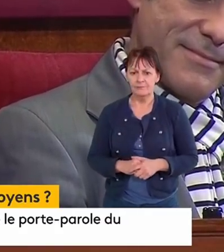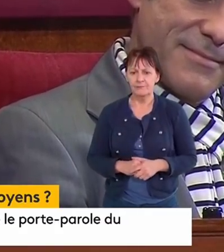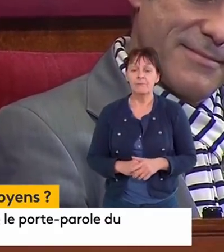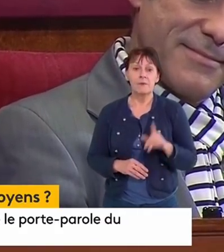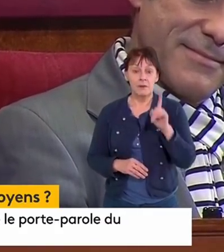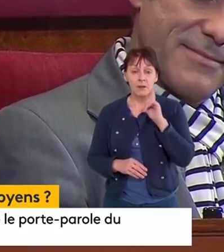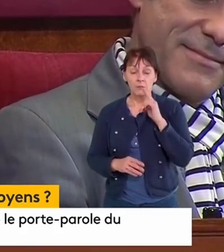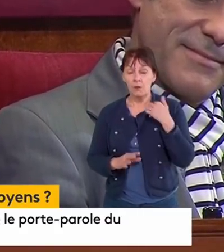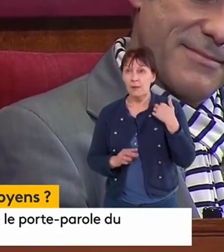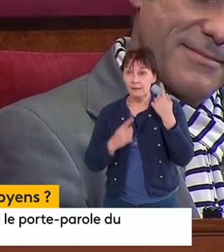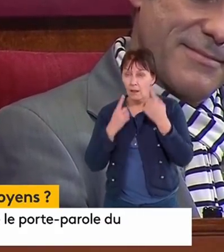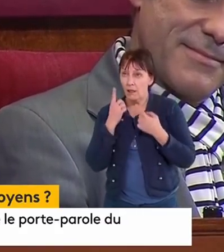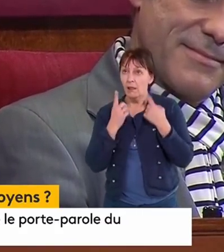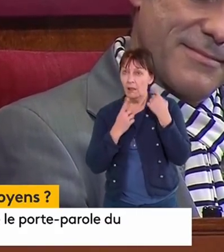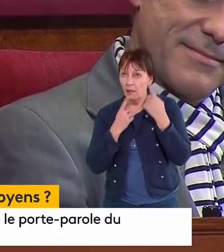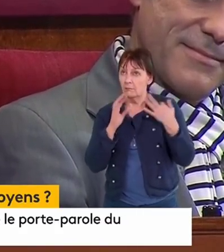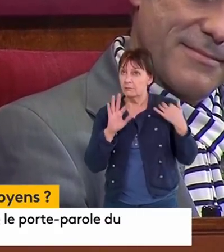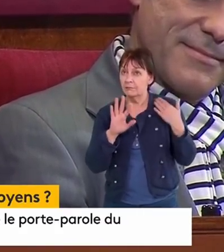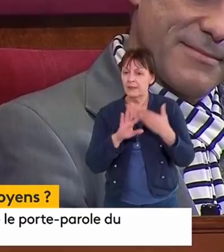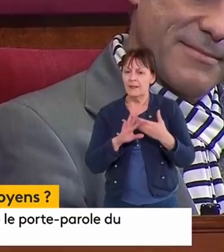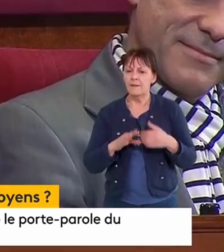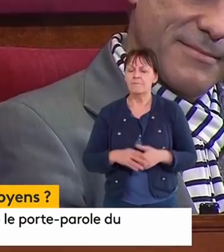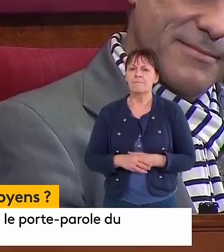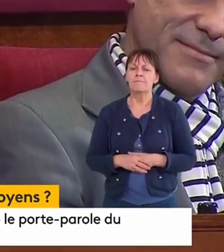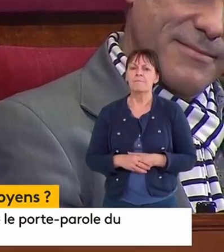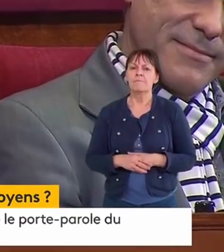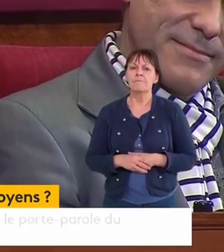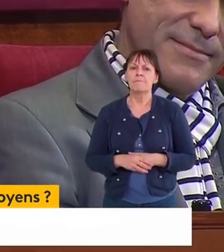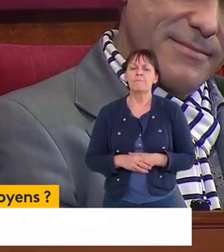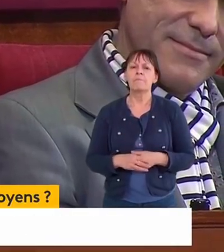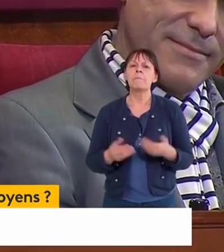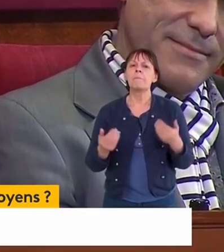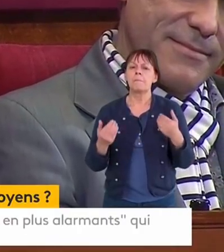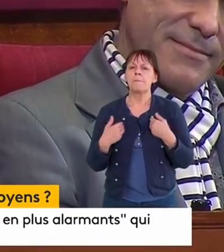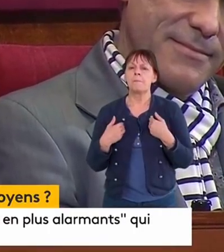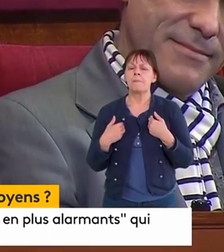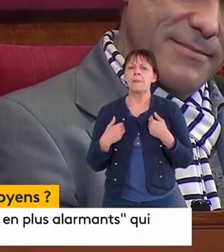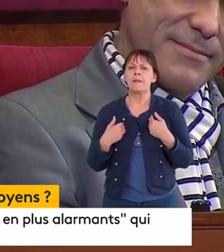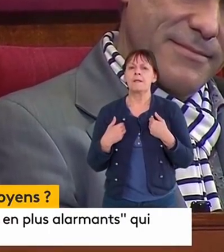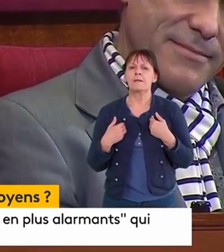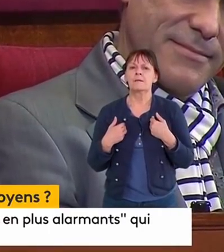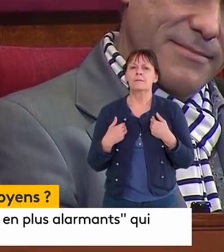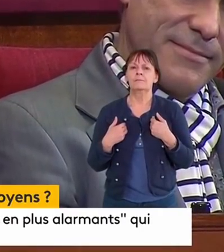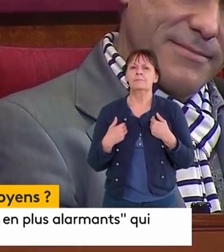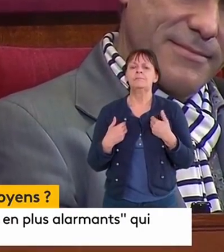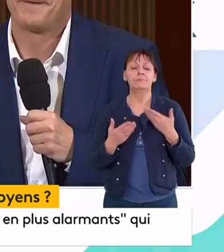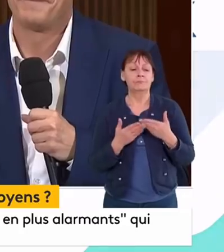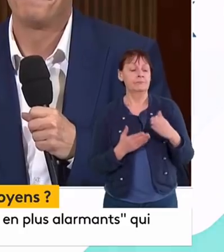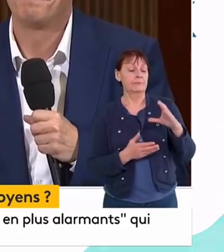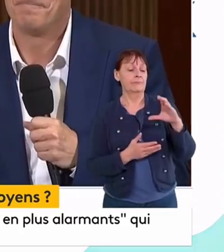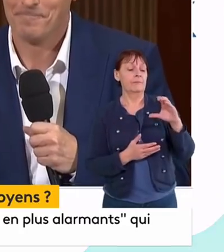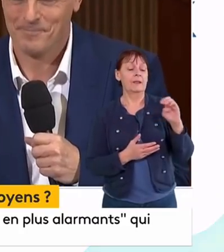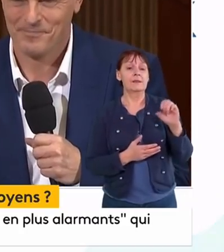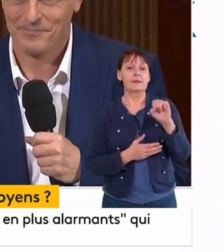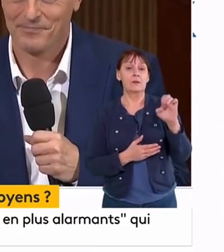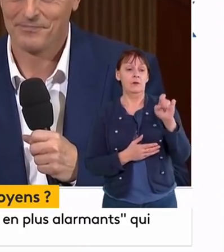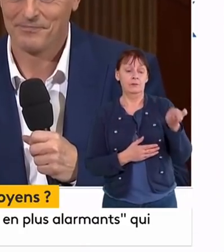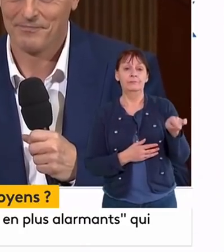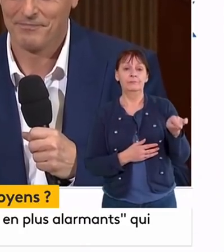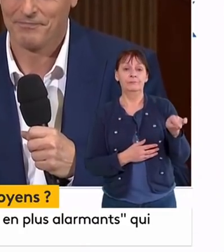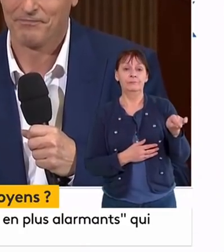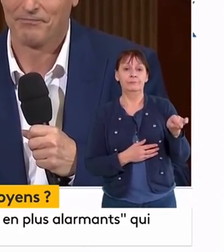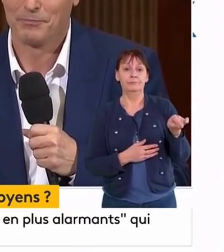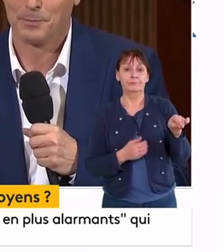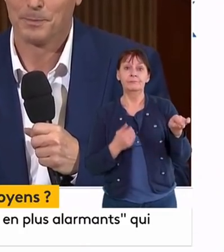qui me taraude depuis un moment. Je souhaiterais savoir si réellement les travaux du CESE, notamment ceux auxquels